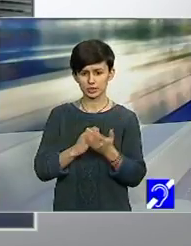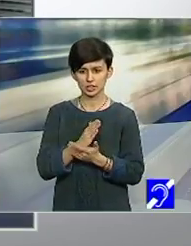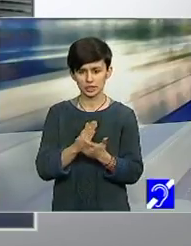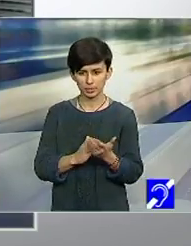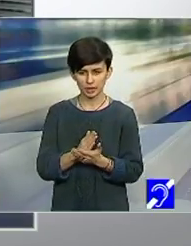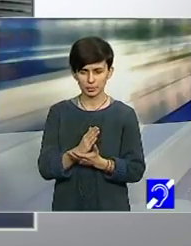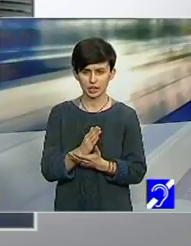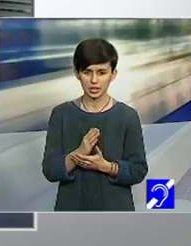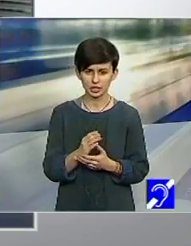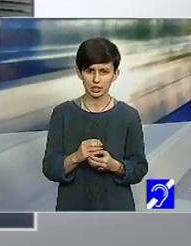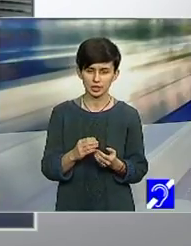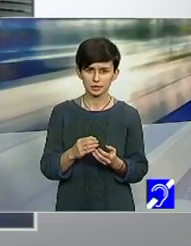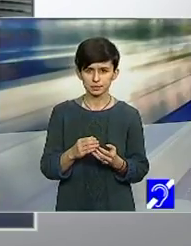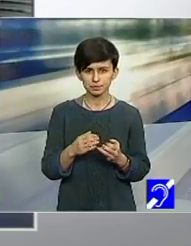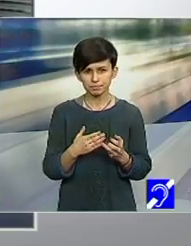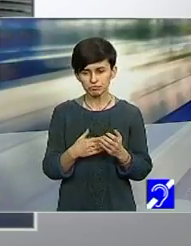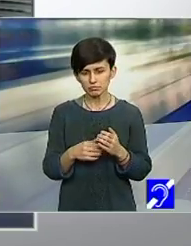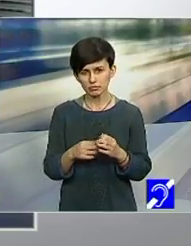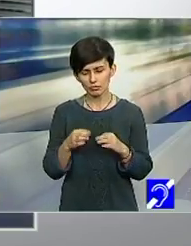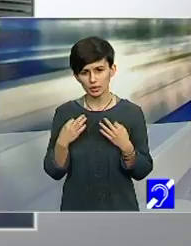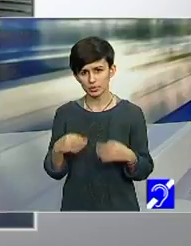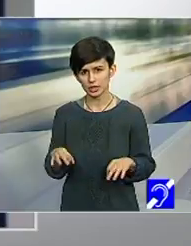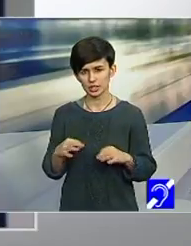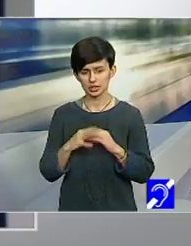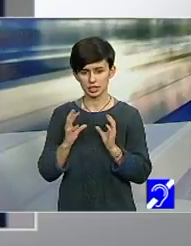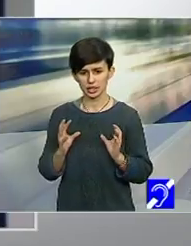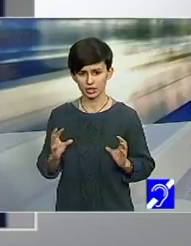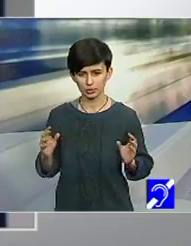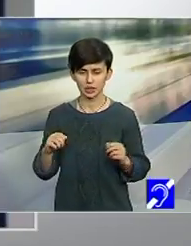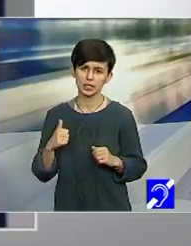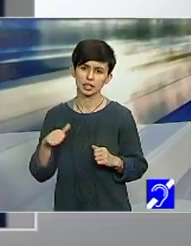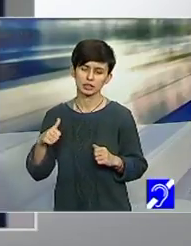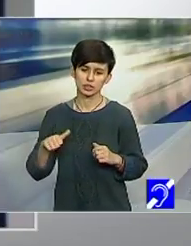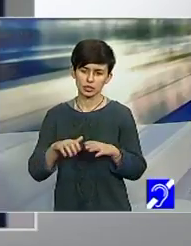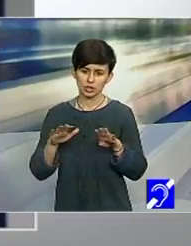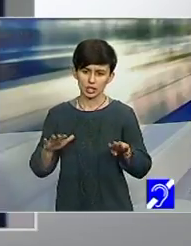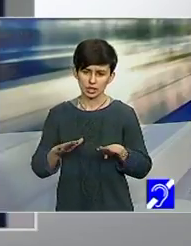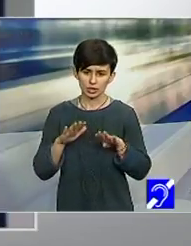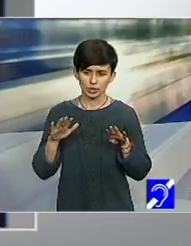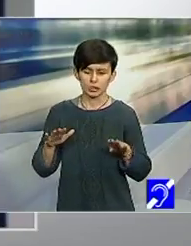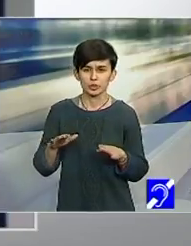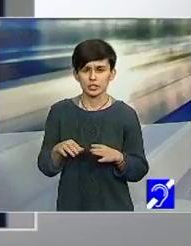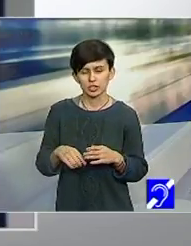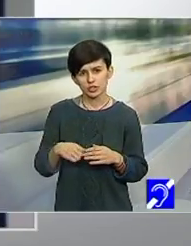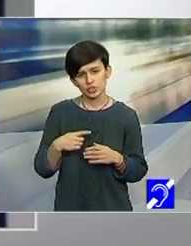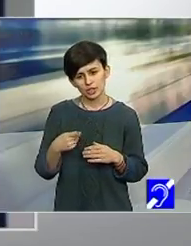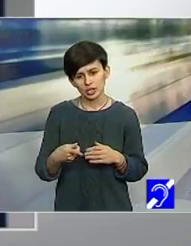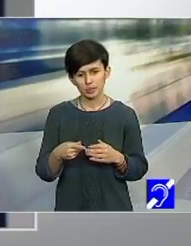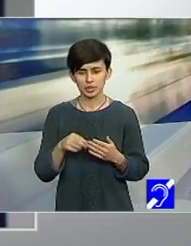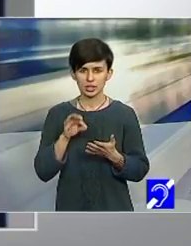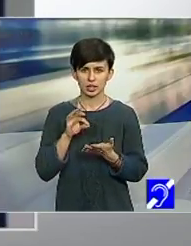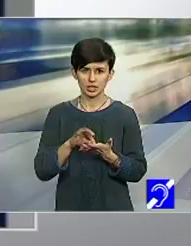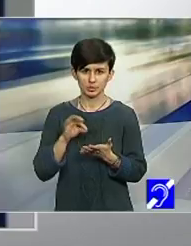pe modernizarea României, adică secolul al XIX-lea și până în prezent, și aici va